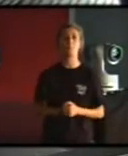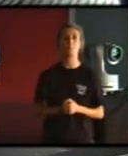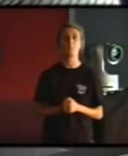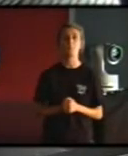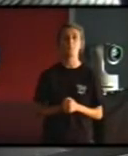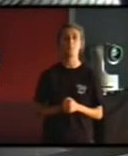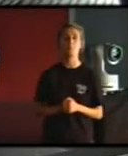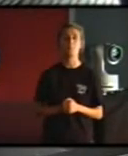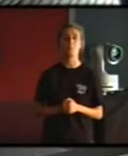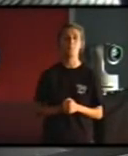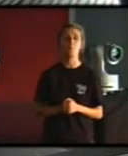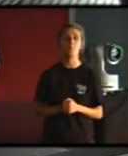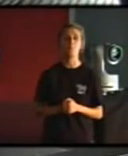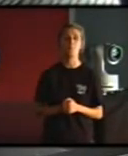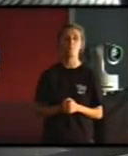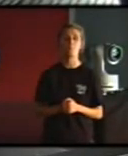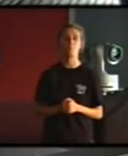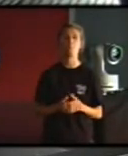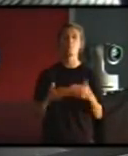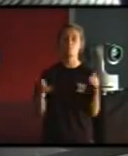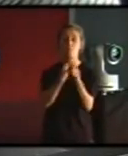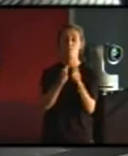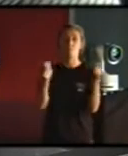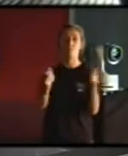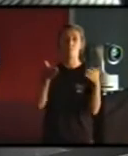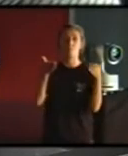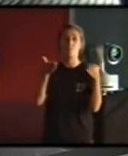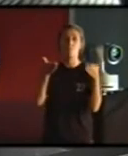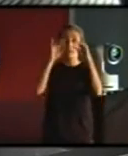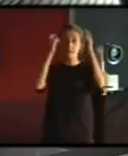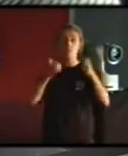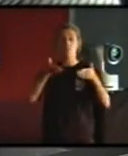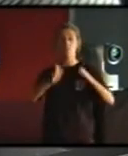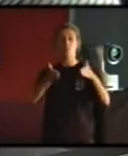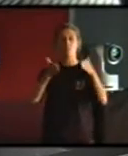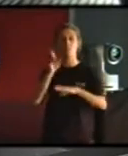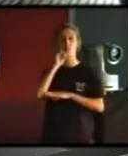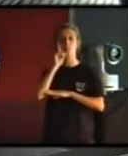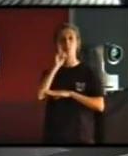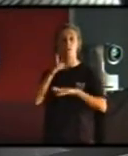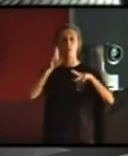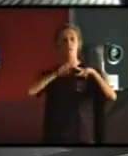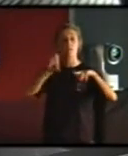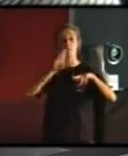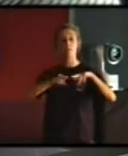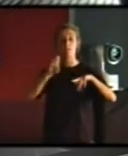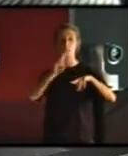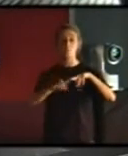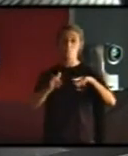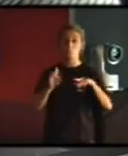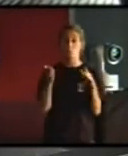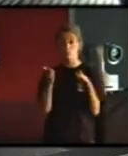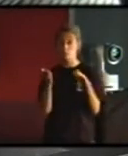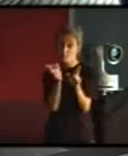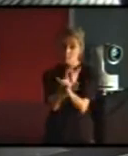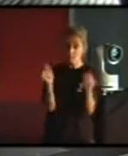Alors, quel est le statut matériel et formel du bâtiment? Pourquoi la restauration était si soigneuse